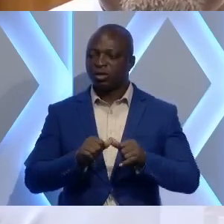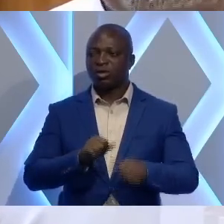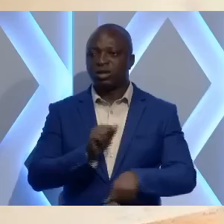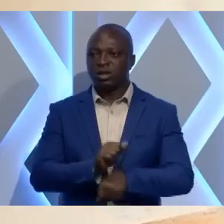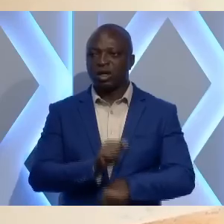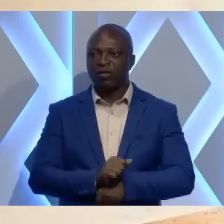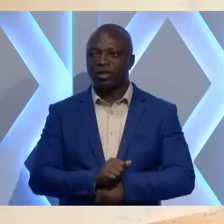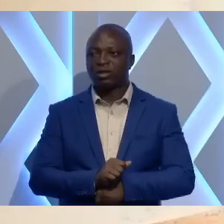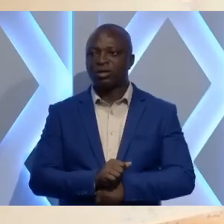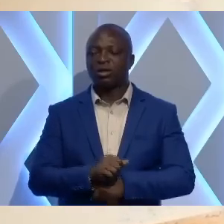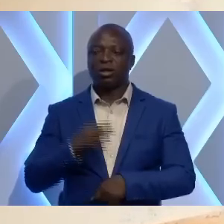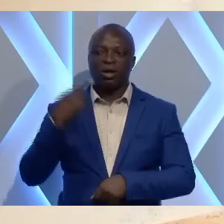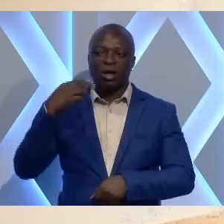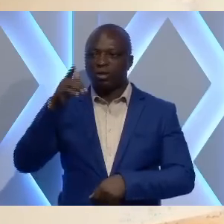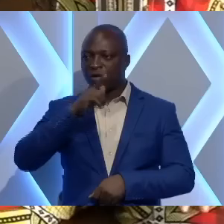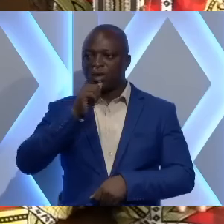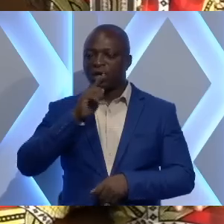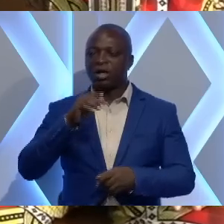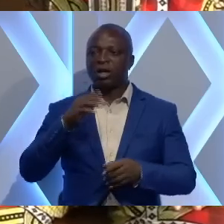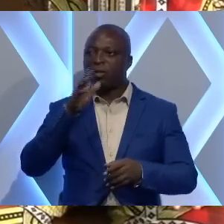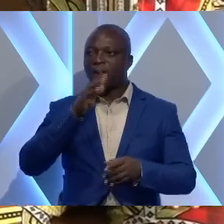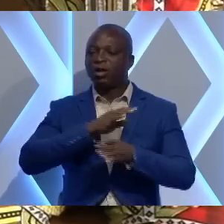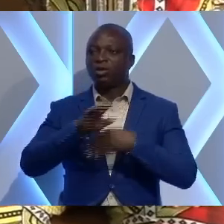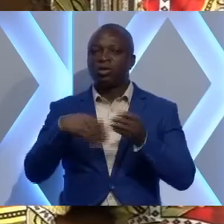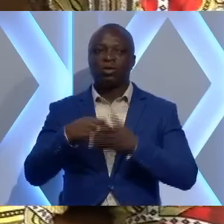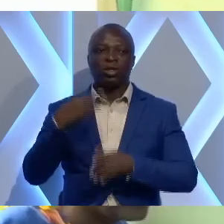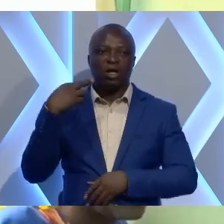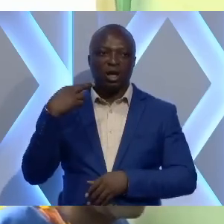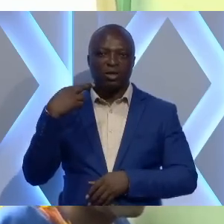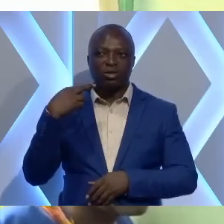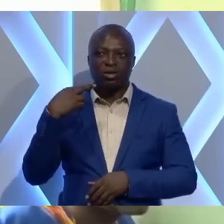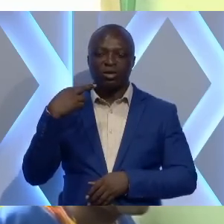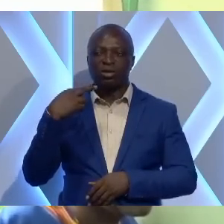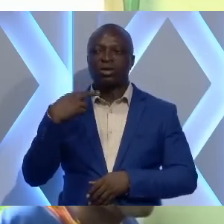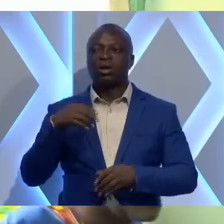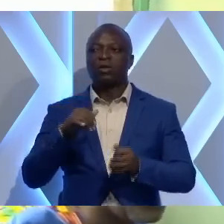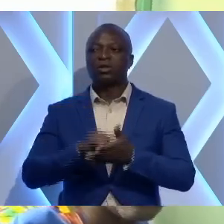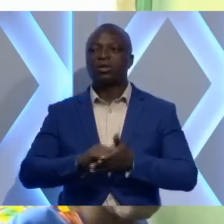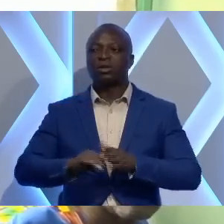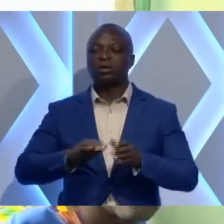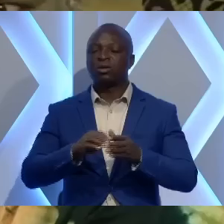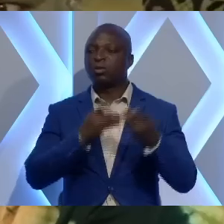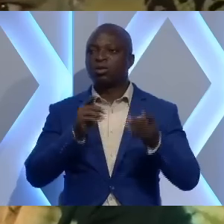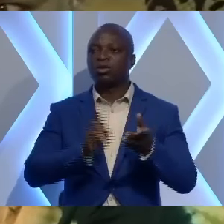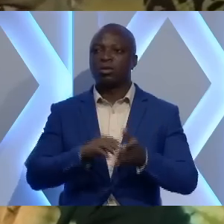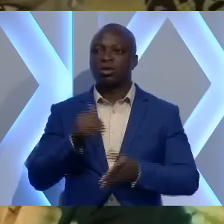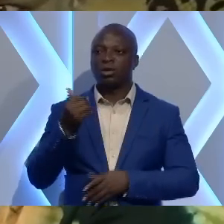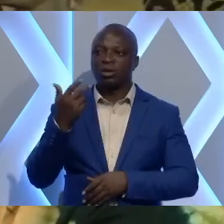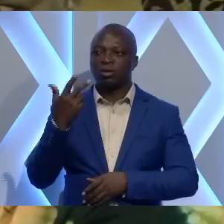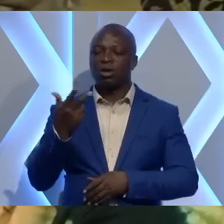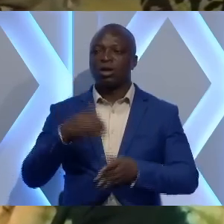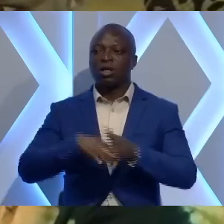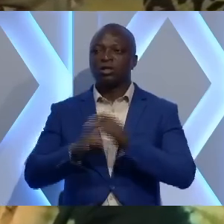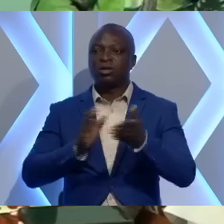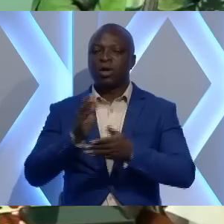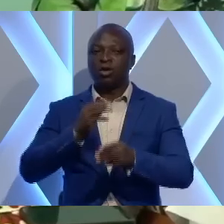travailler. Radio Lomé est la mère de toutes les radios. Elle produit en numérique depuis 2003 et est accessible de par